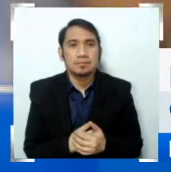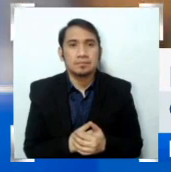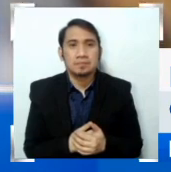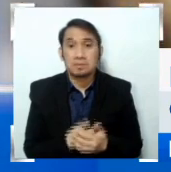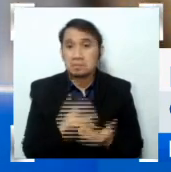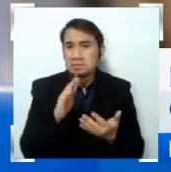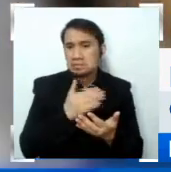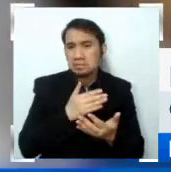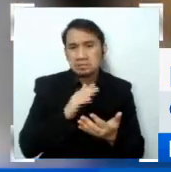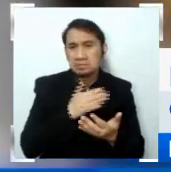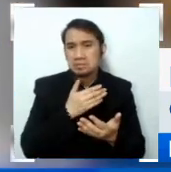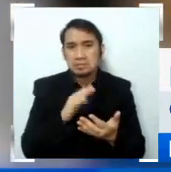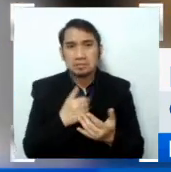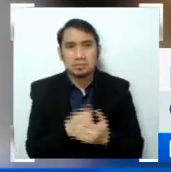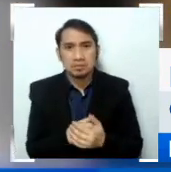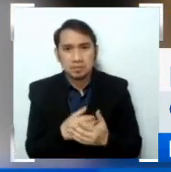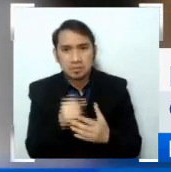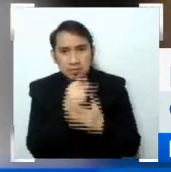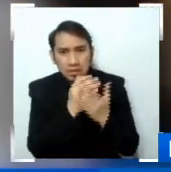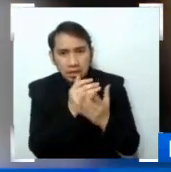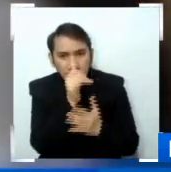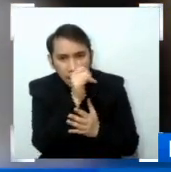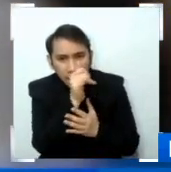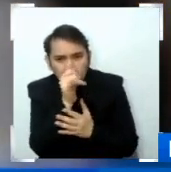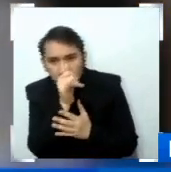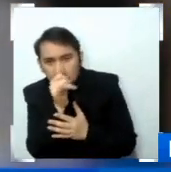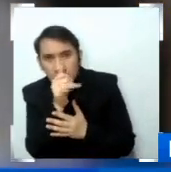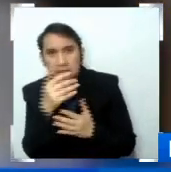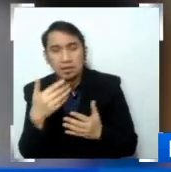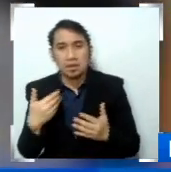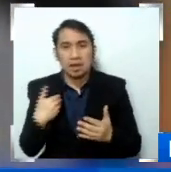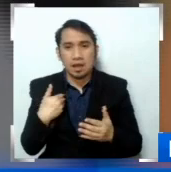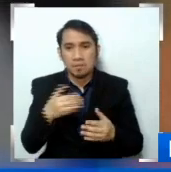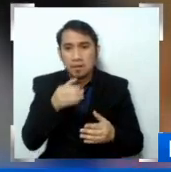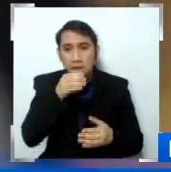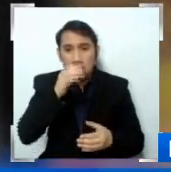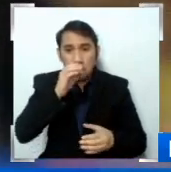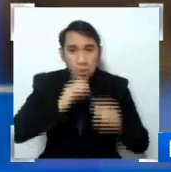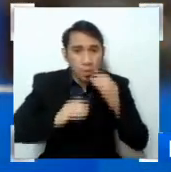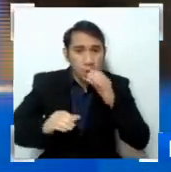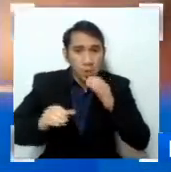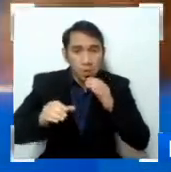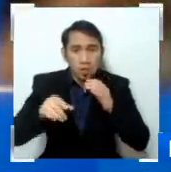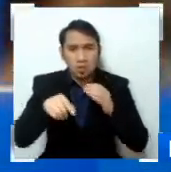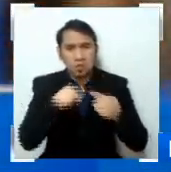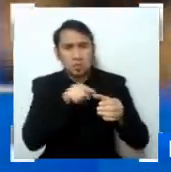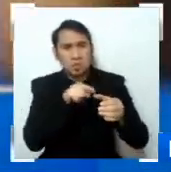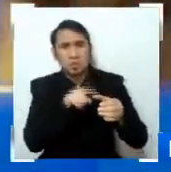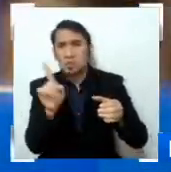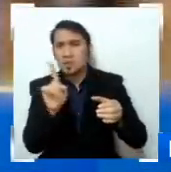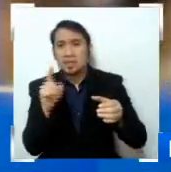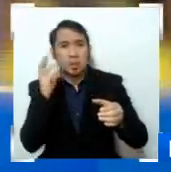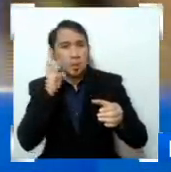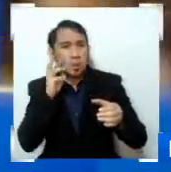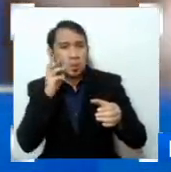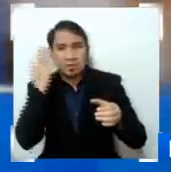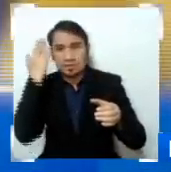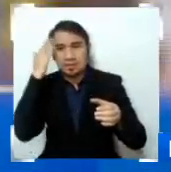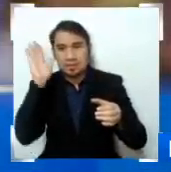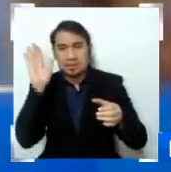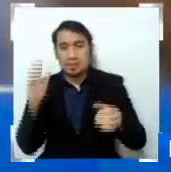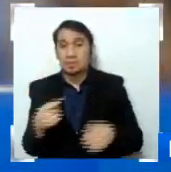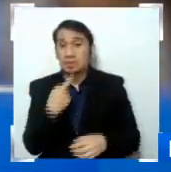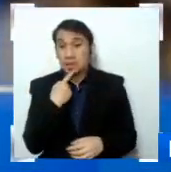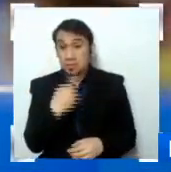May ilang na videohan na may iniinom mula sa mga baso ngunit hindi tukoy kung alak ito. Ayon sa Pili Police, hindi bababa